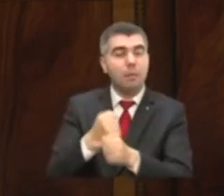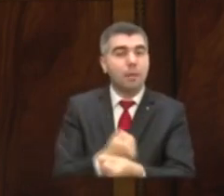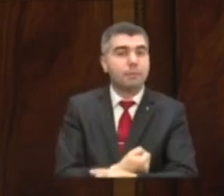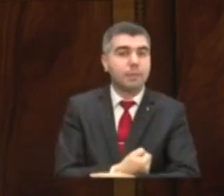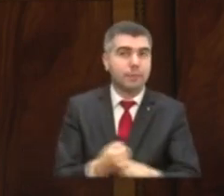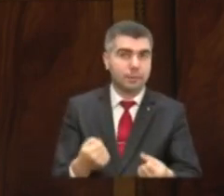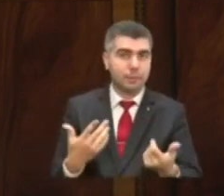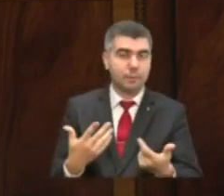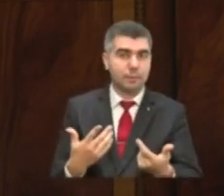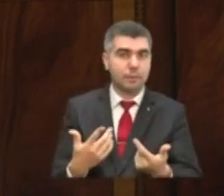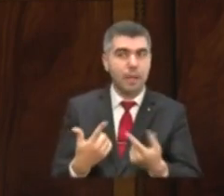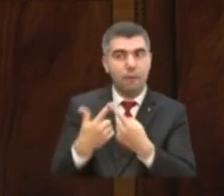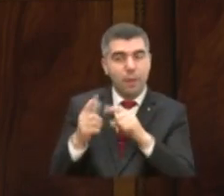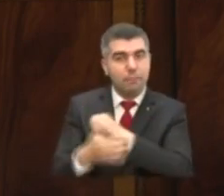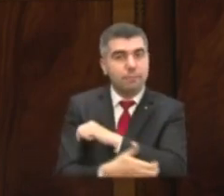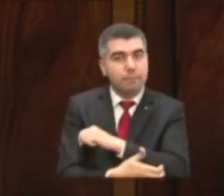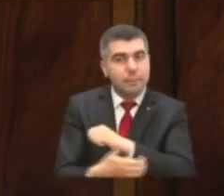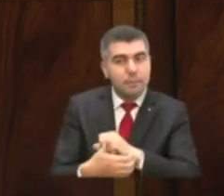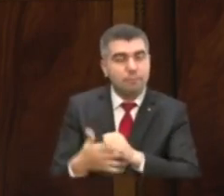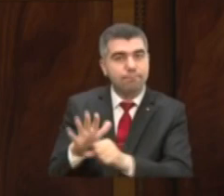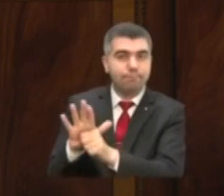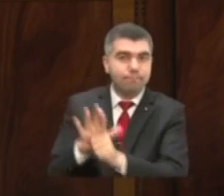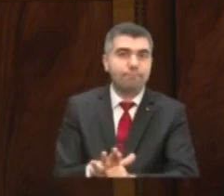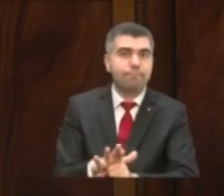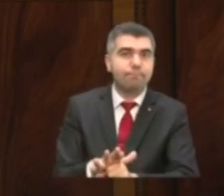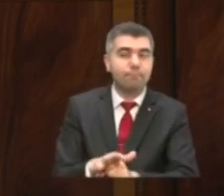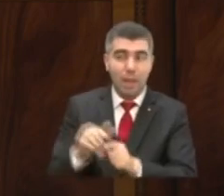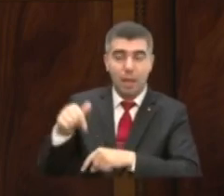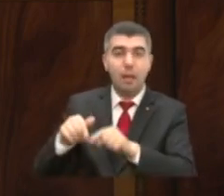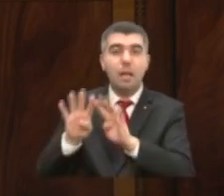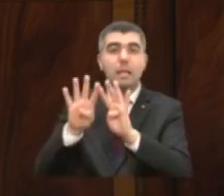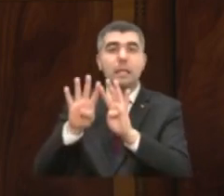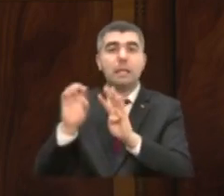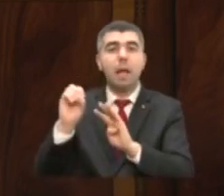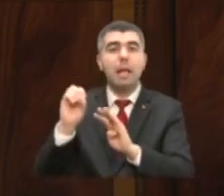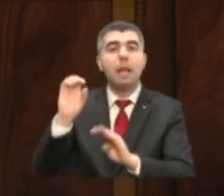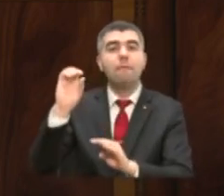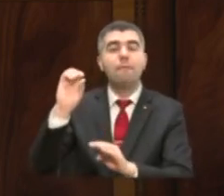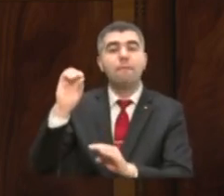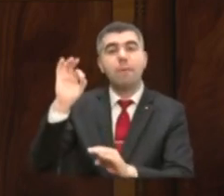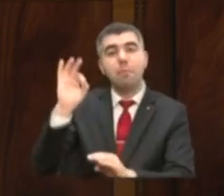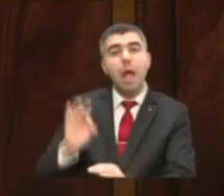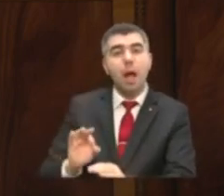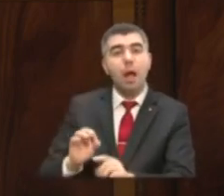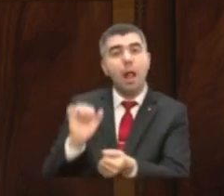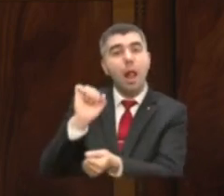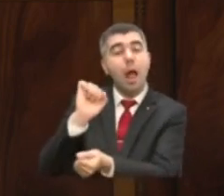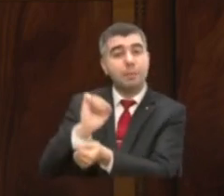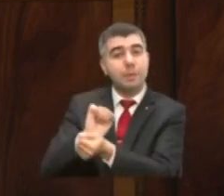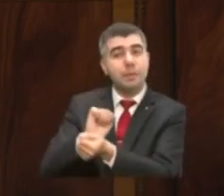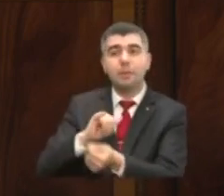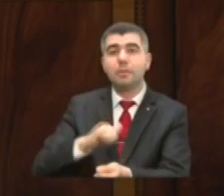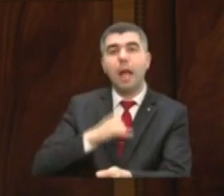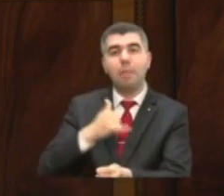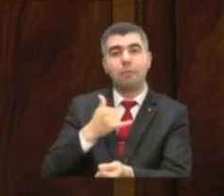عرضة للهشاشة والفقر، بل أكثر من ذلك. اليوم 80% من الساكنة السجنية هي ساكنة شابة، تالي هذه الفئة كتحتاج السيد